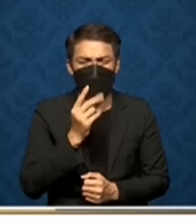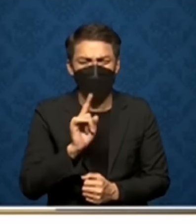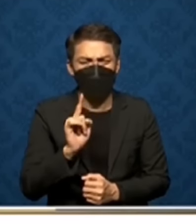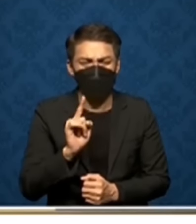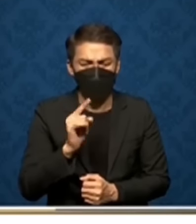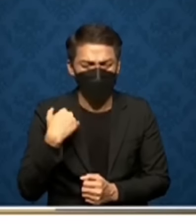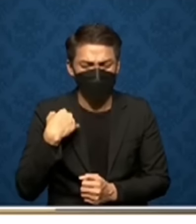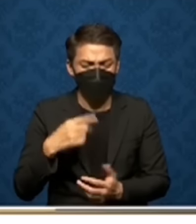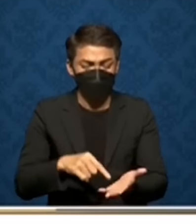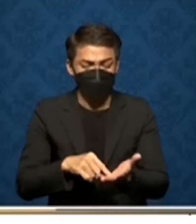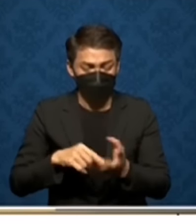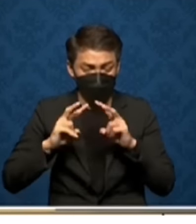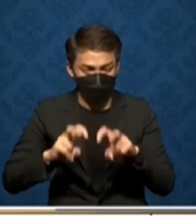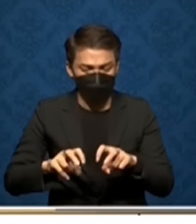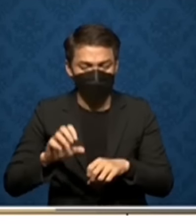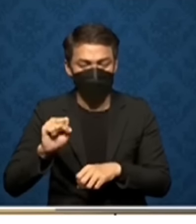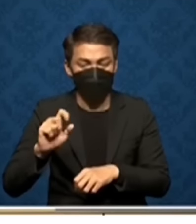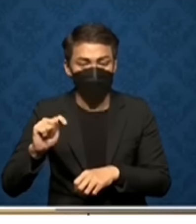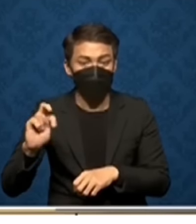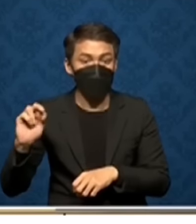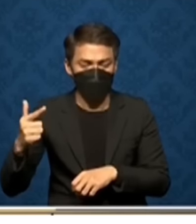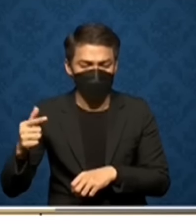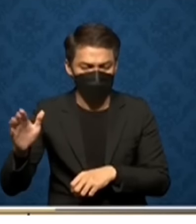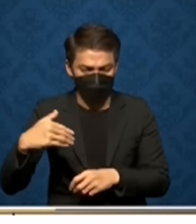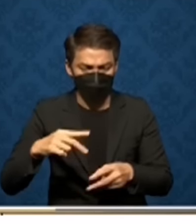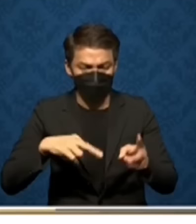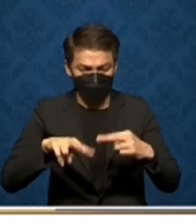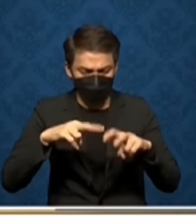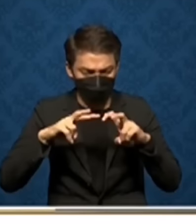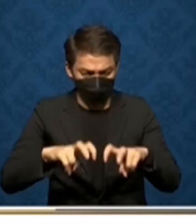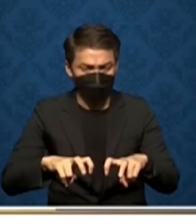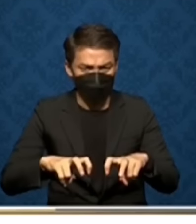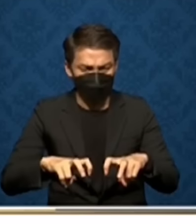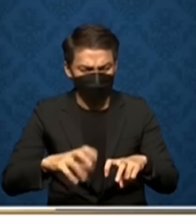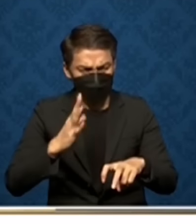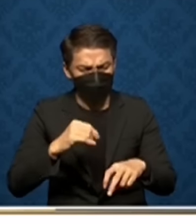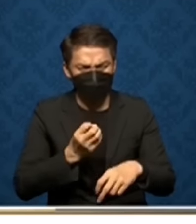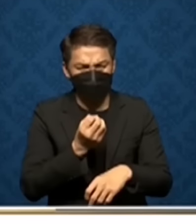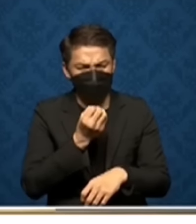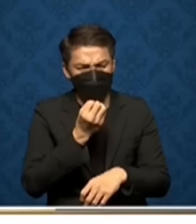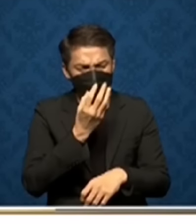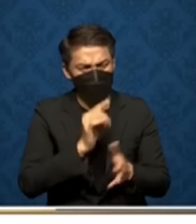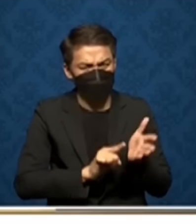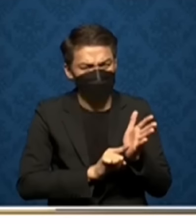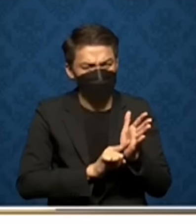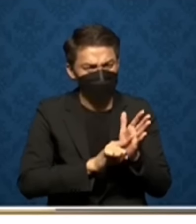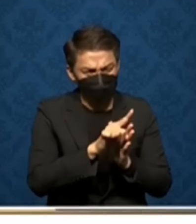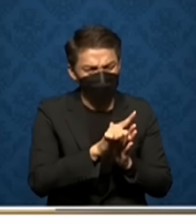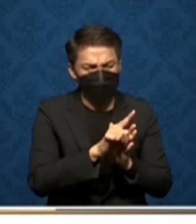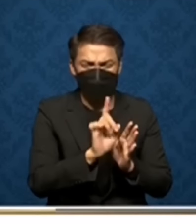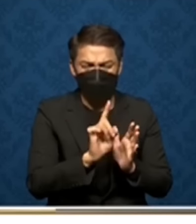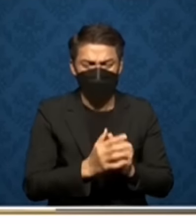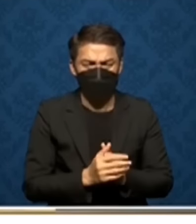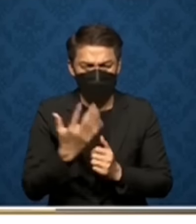ยังขอให้สตง.ลองวิเคราะห์เชิงลึกที่ว่าทำไมดอกเบี้ยมันสูงนัก2บาทกว่าแล้วไปเอาด